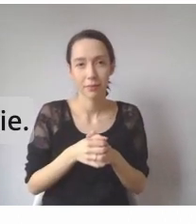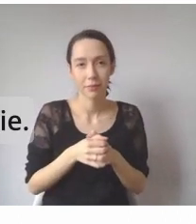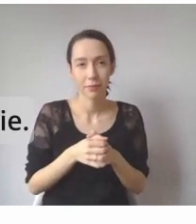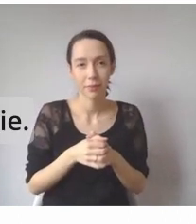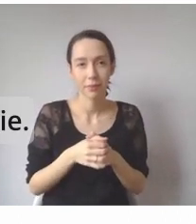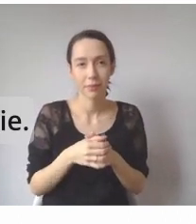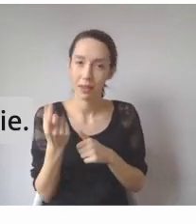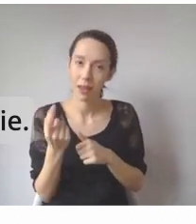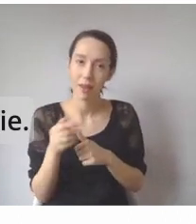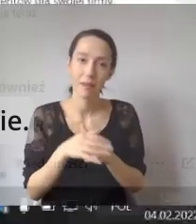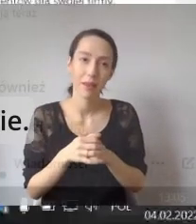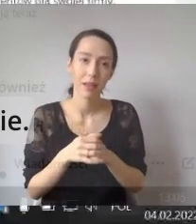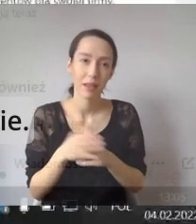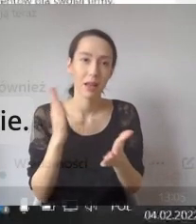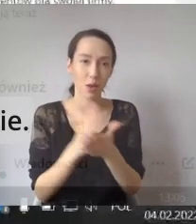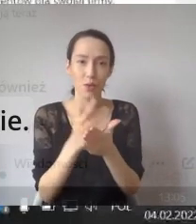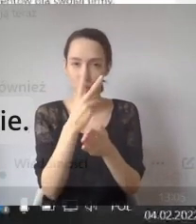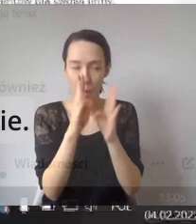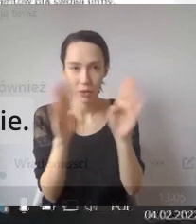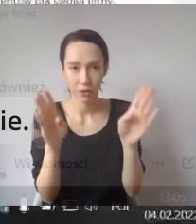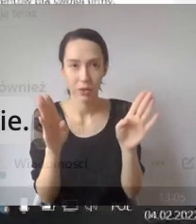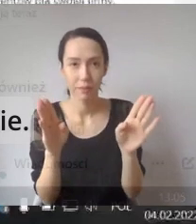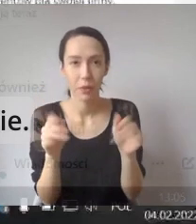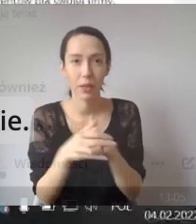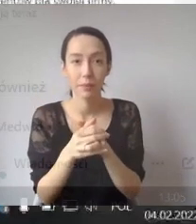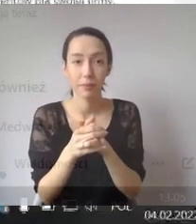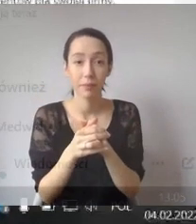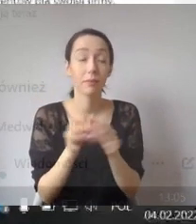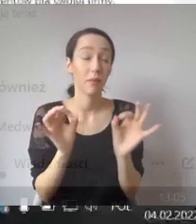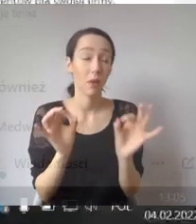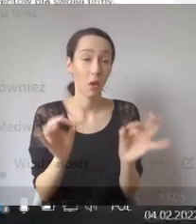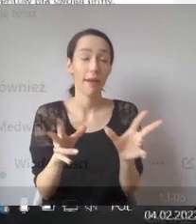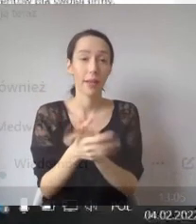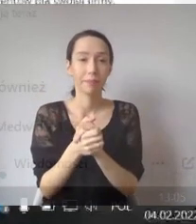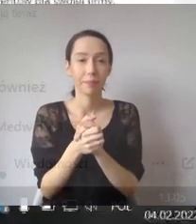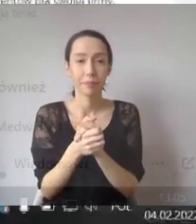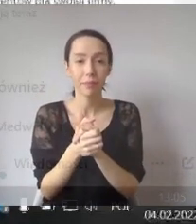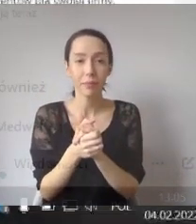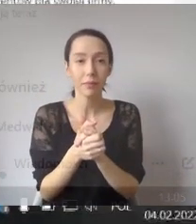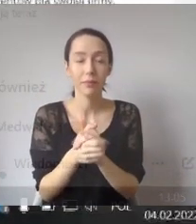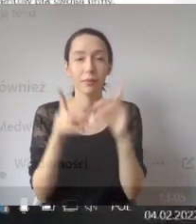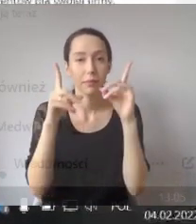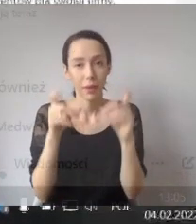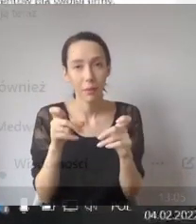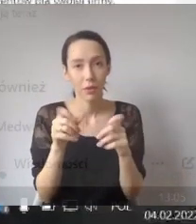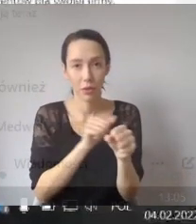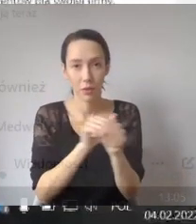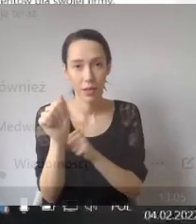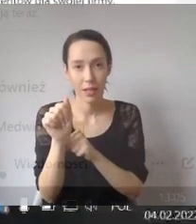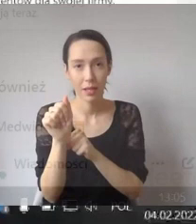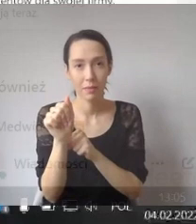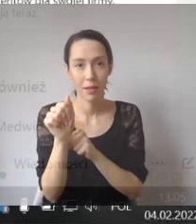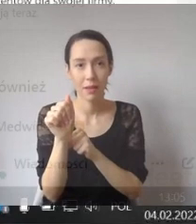za chwilę już powinniście zobaczyć mój profil na LinkedInie. Okej. Także na samym początku jesteśmy na stronie